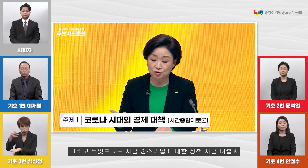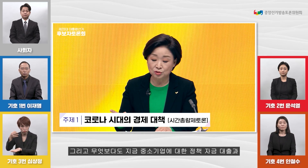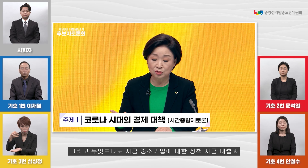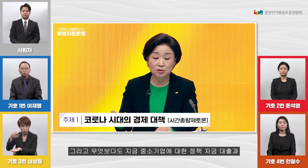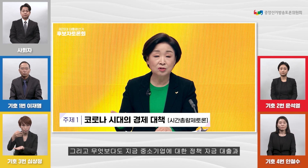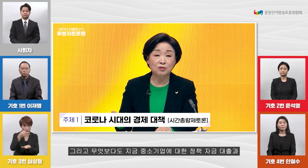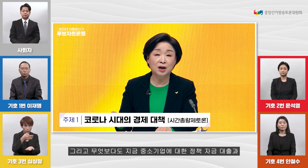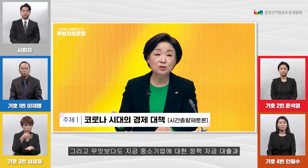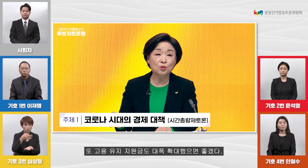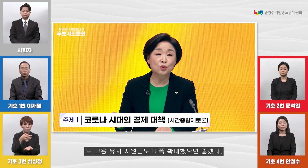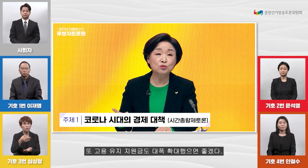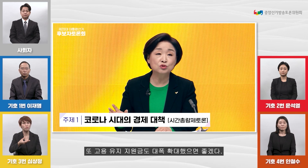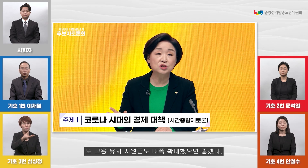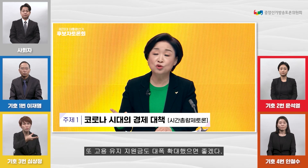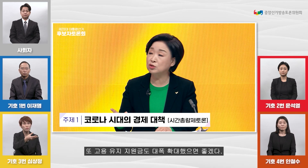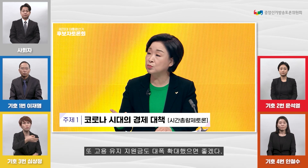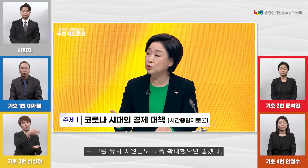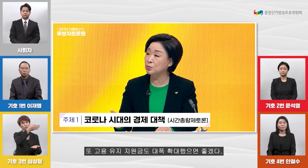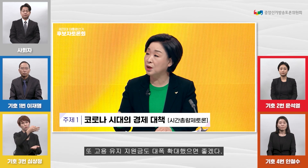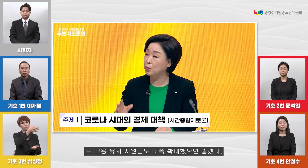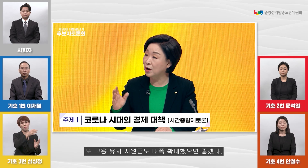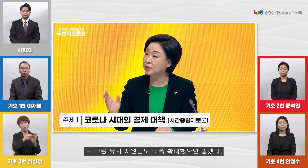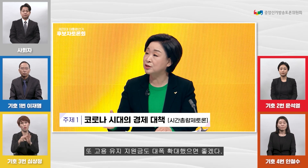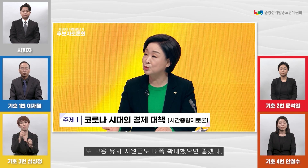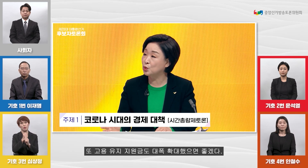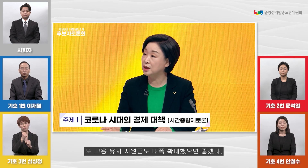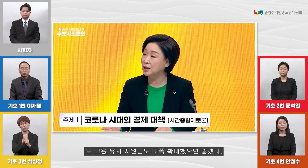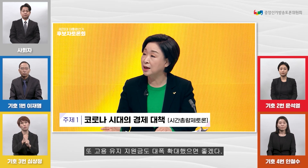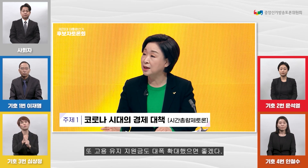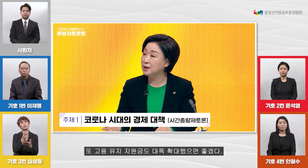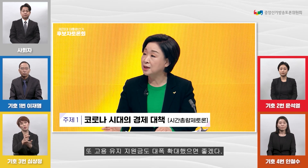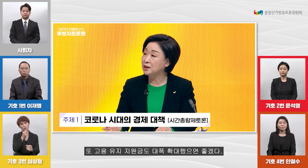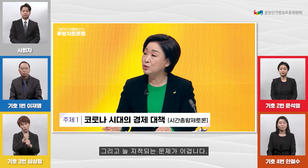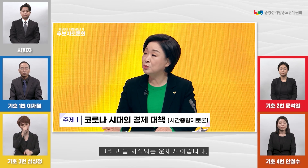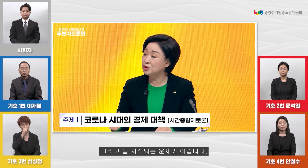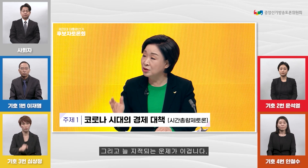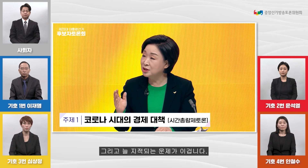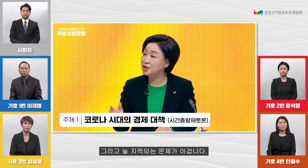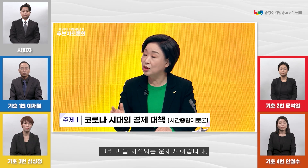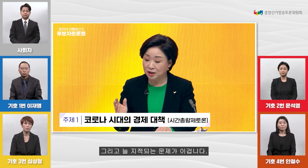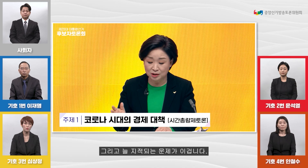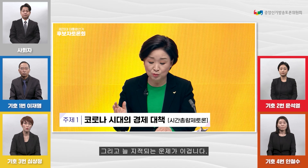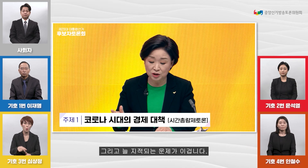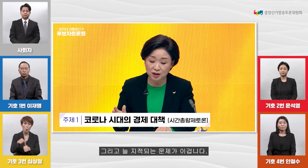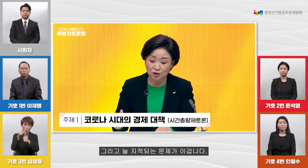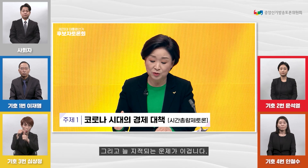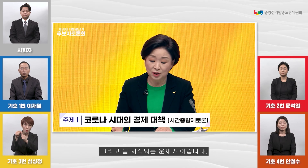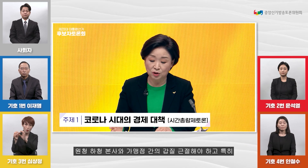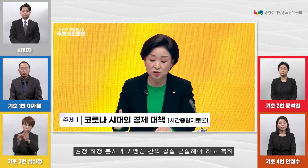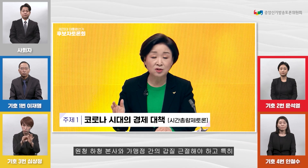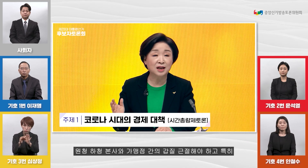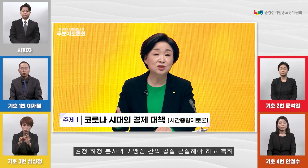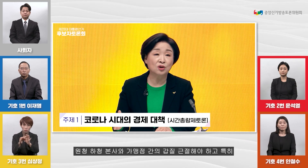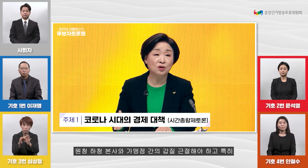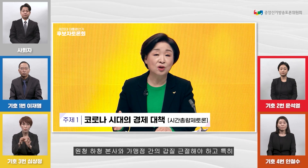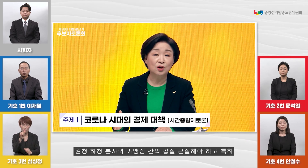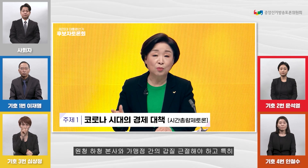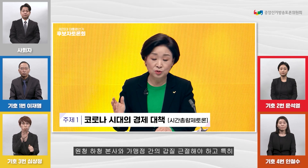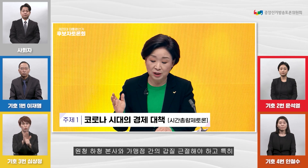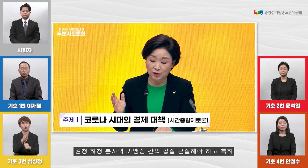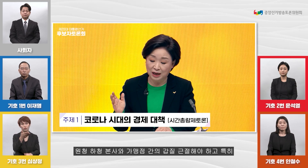자금 대출과 또 고용유지 지원금도 좀 대폭 확대했으면 좋겠다. 그리고 뭐 늘 지적되는 문제가 이겁니다. 원청,